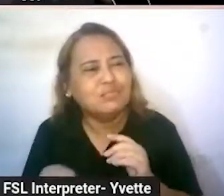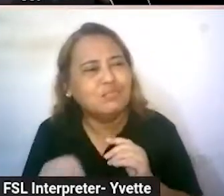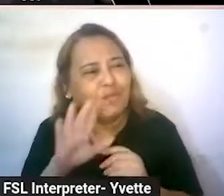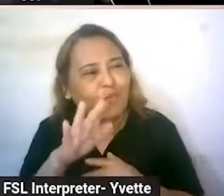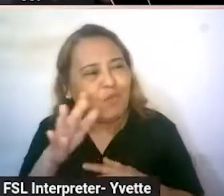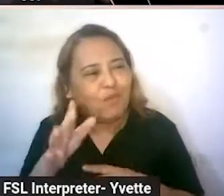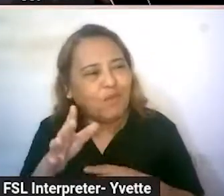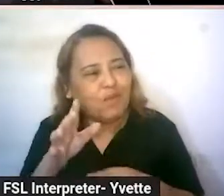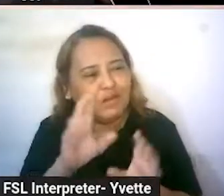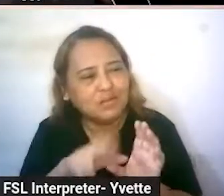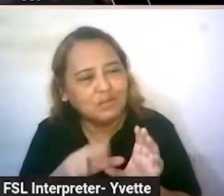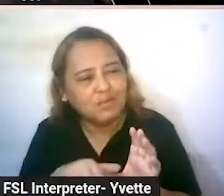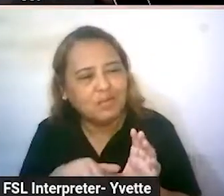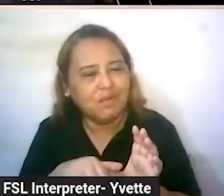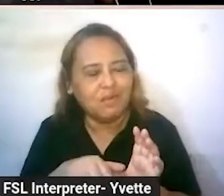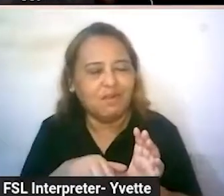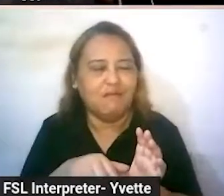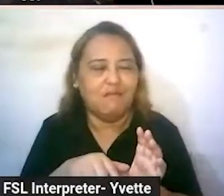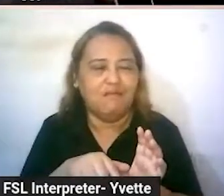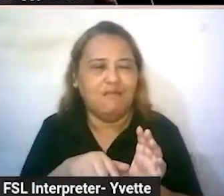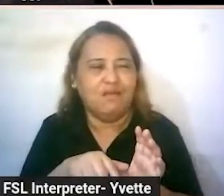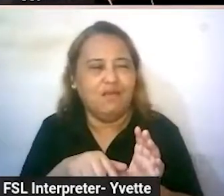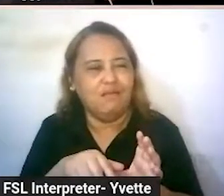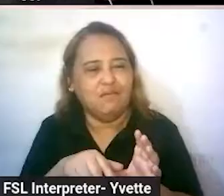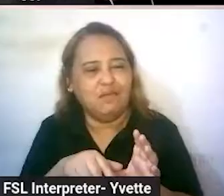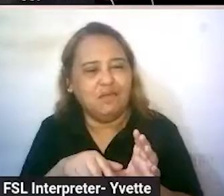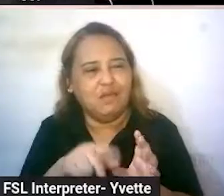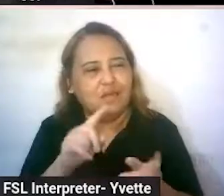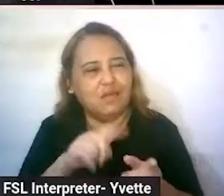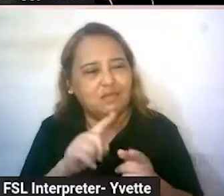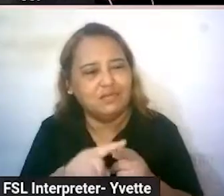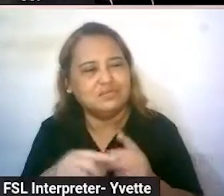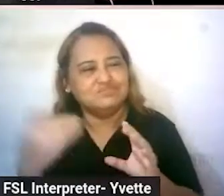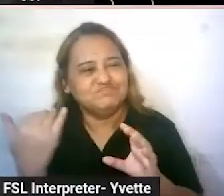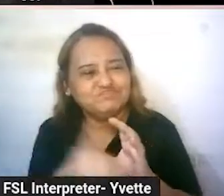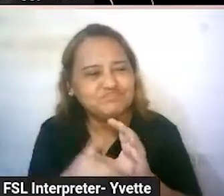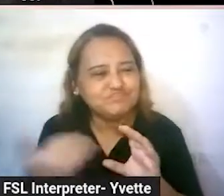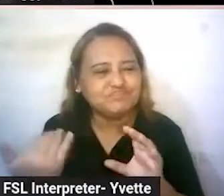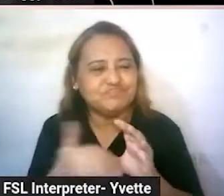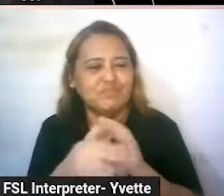then college graduate, until finally nag-chat na kami via Yahoo,